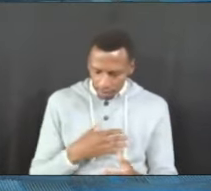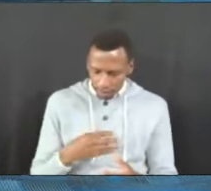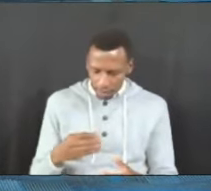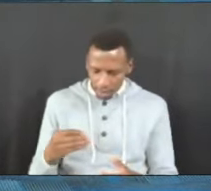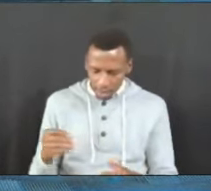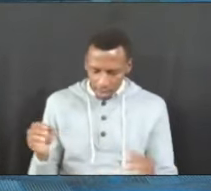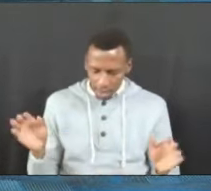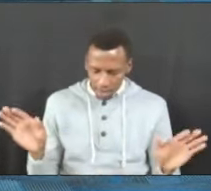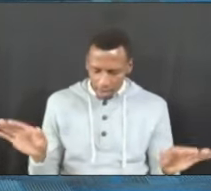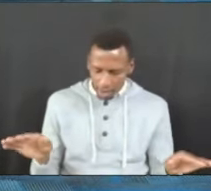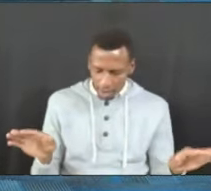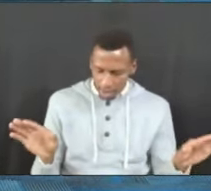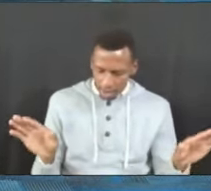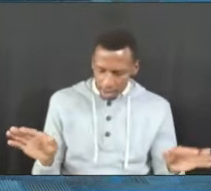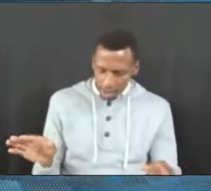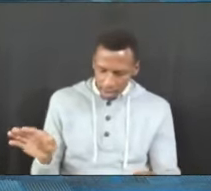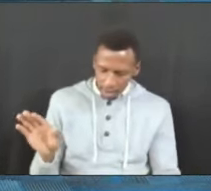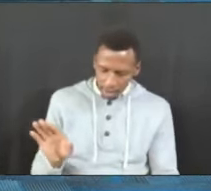dege ui